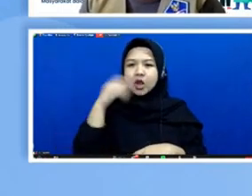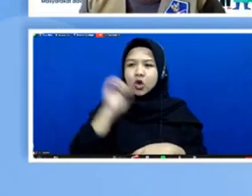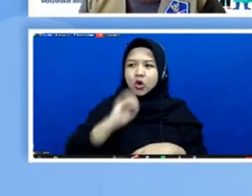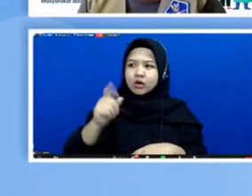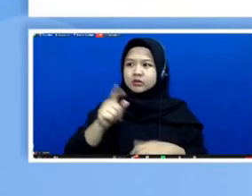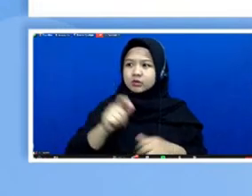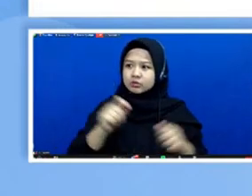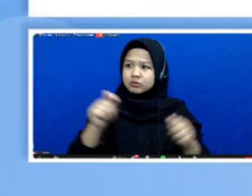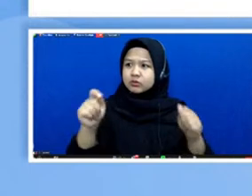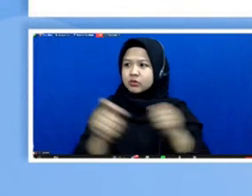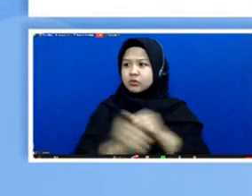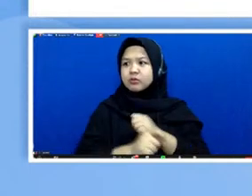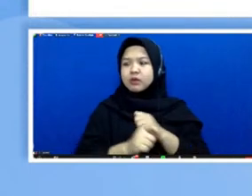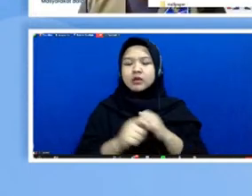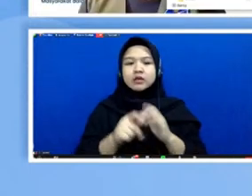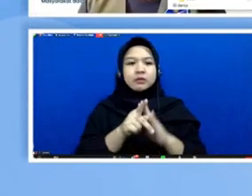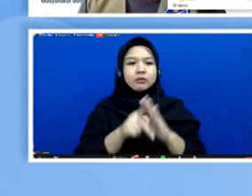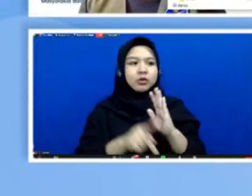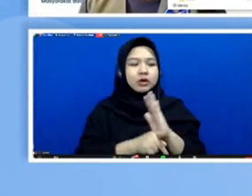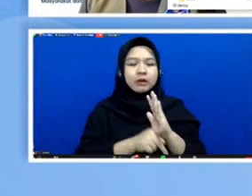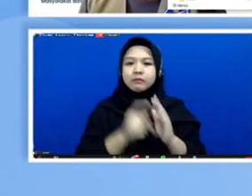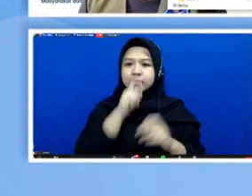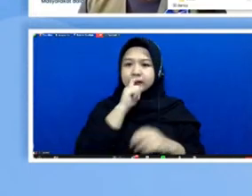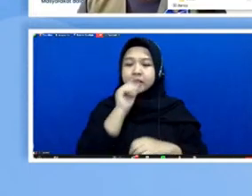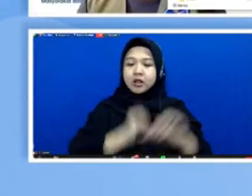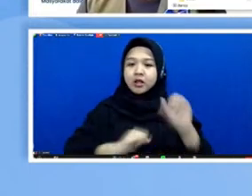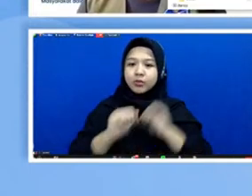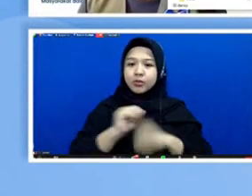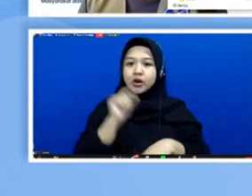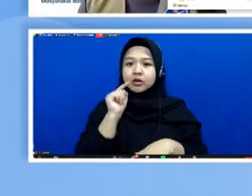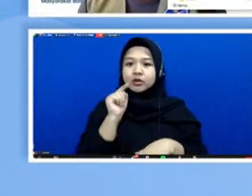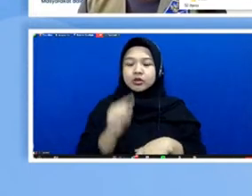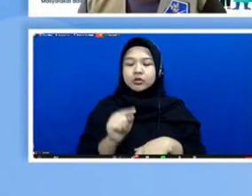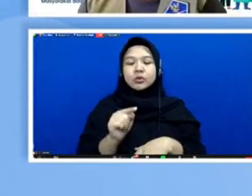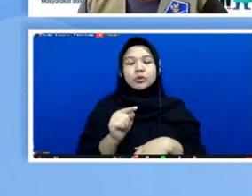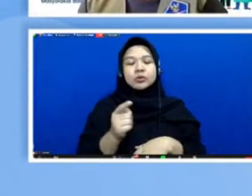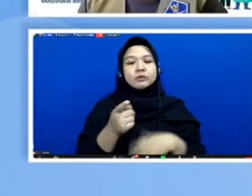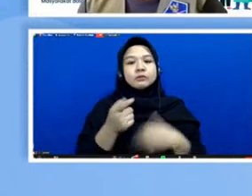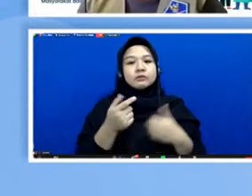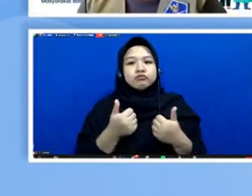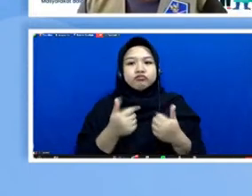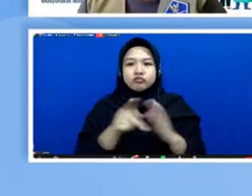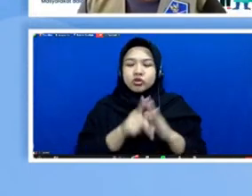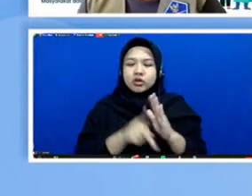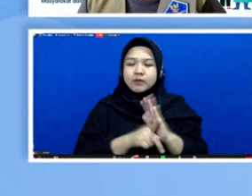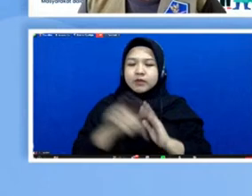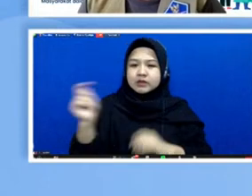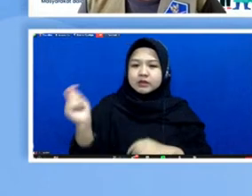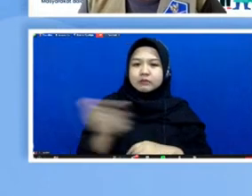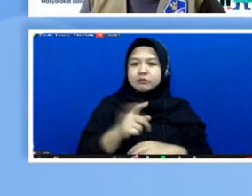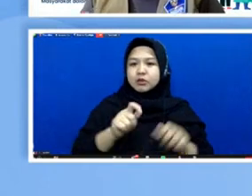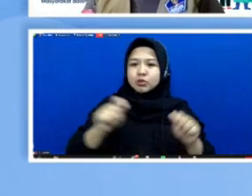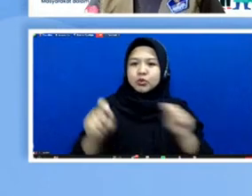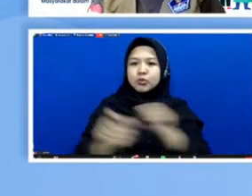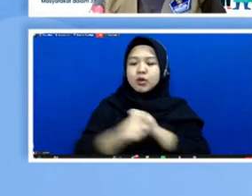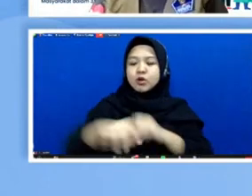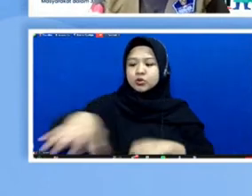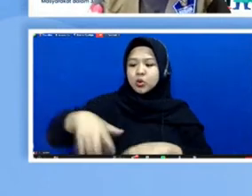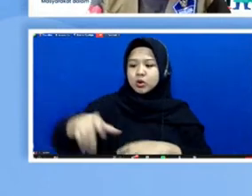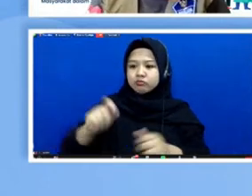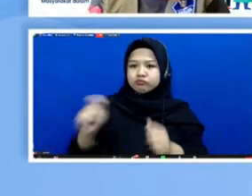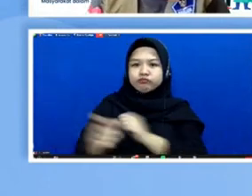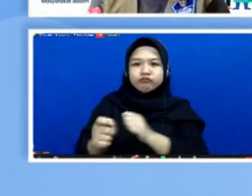perubahannya dengan program yang Bapak lakukan itu sangat cepat merubah zona itu di